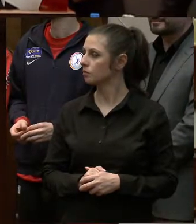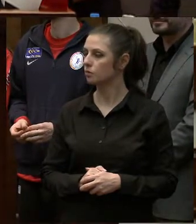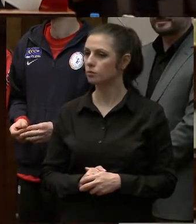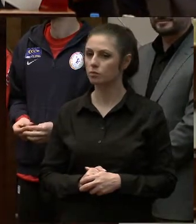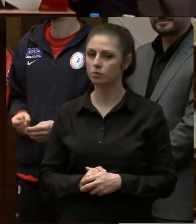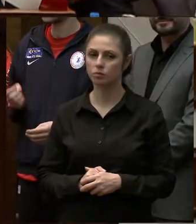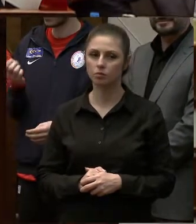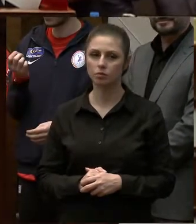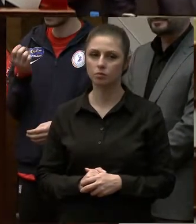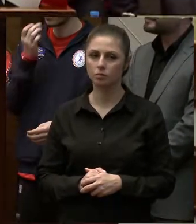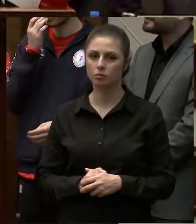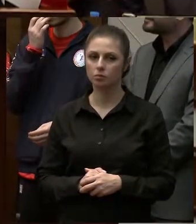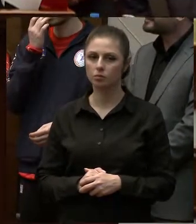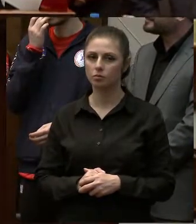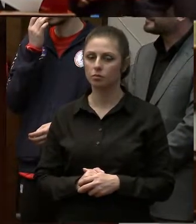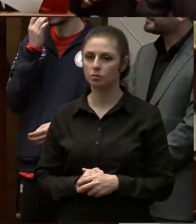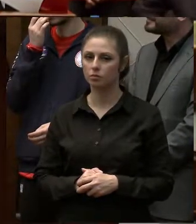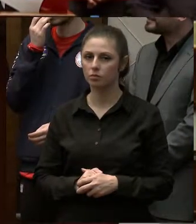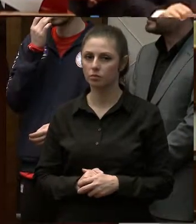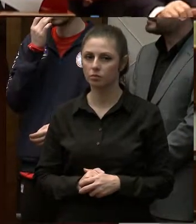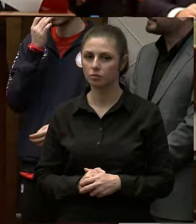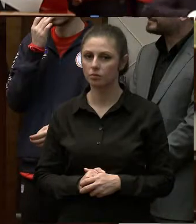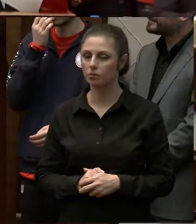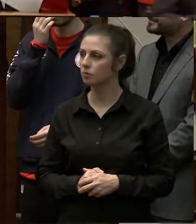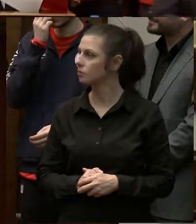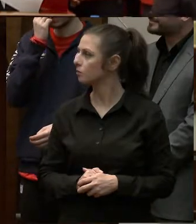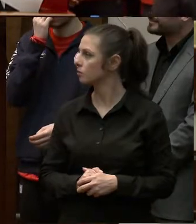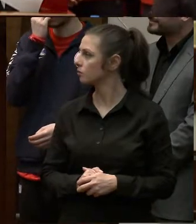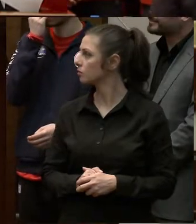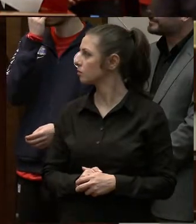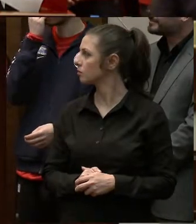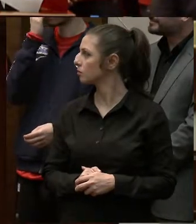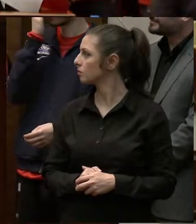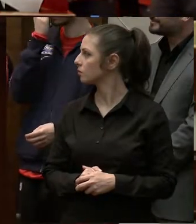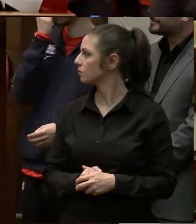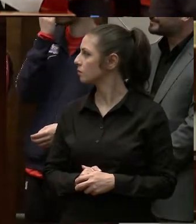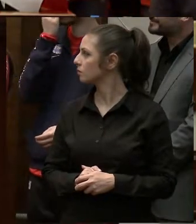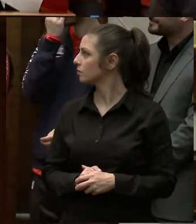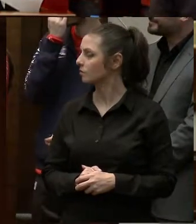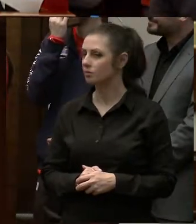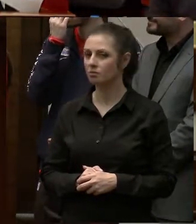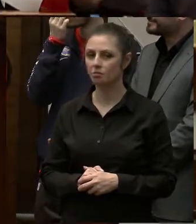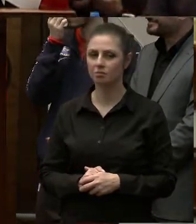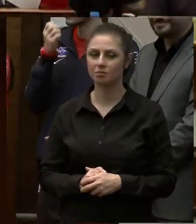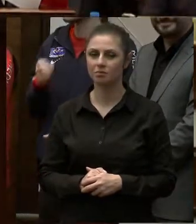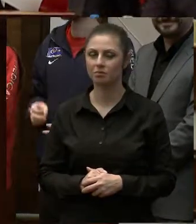siyasiler önünü kesti. Fotoğrafta çıkmayacak kızlarımız. Aşağı inin. Aşağı inelim.